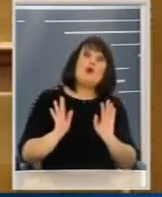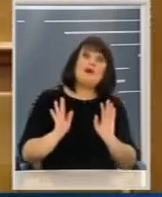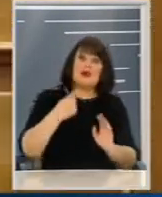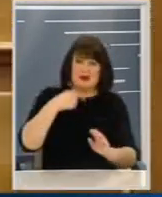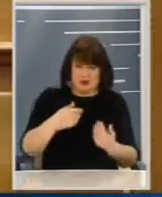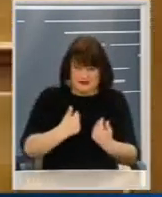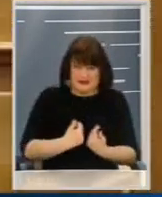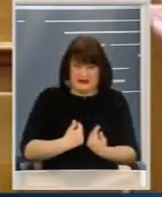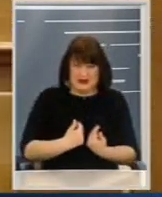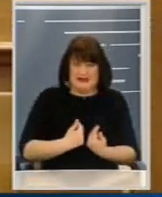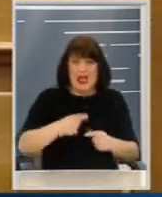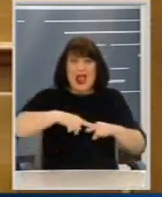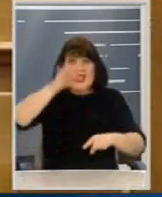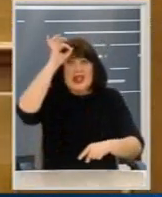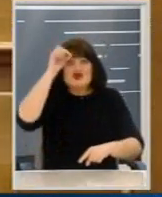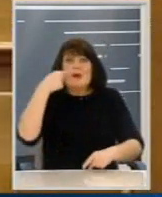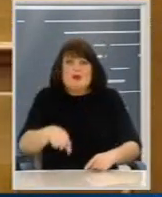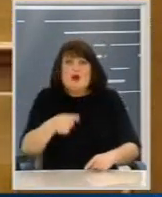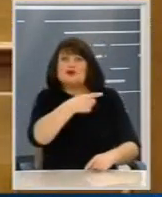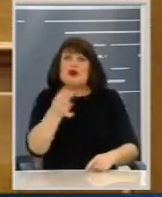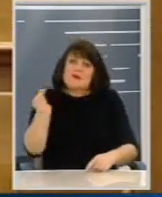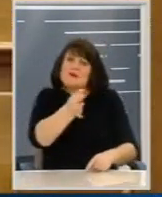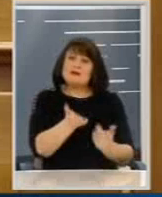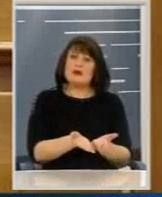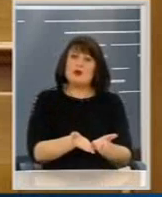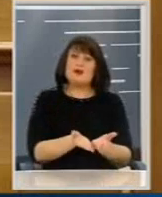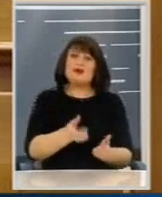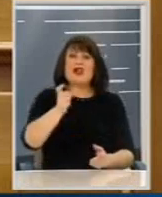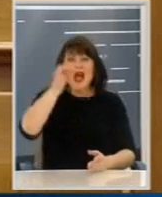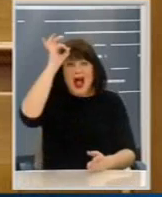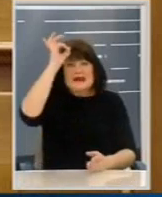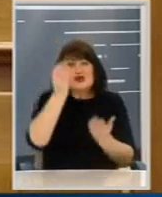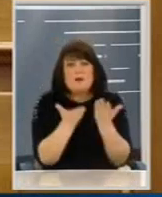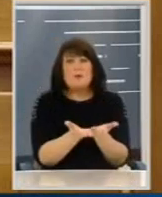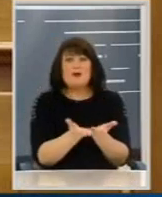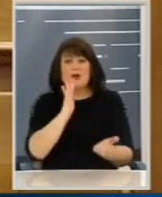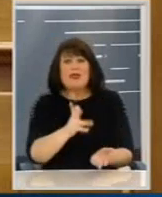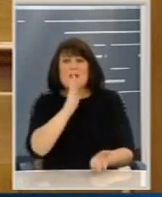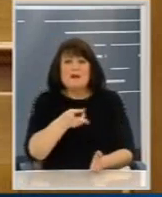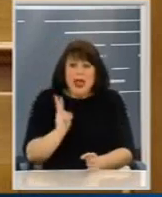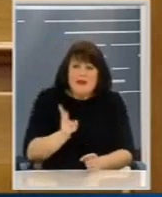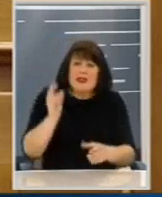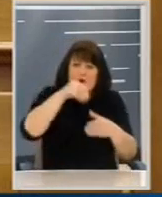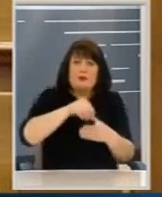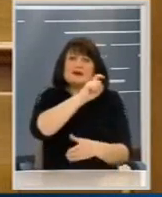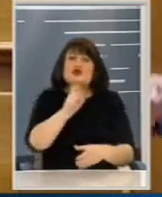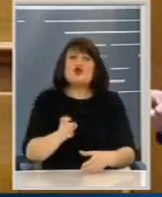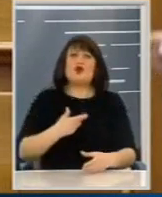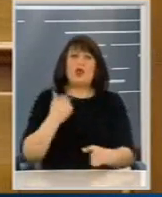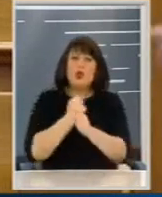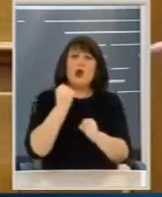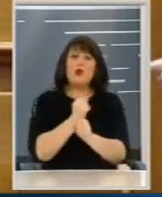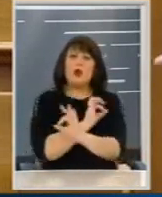εμάς. Την ελληνική αστυνομία προσβάλλεται. Αυτούς τους ανθρώπους που ζουν καθημερινά με τον κίνδυνο και κάνουν τη δουλειά